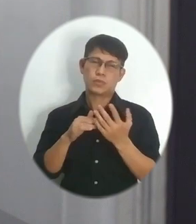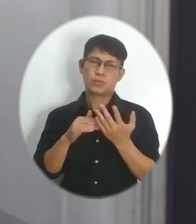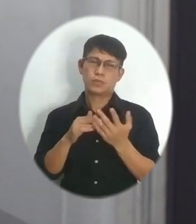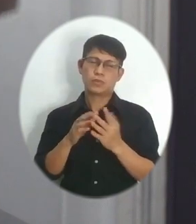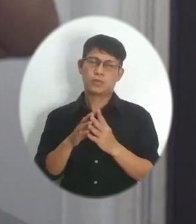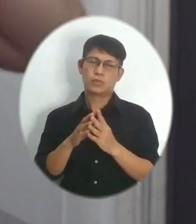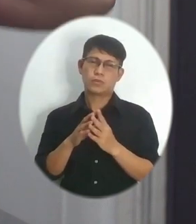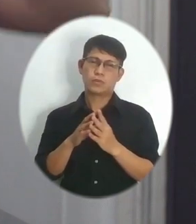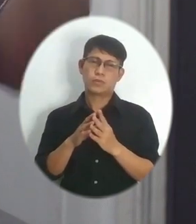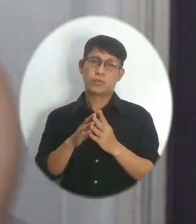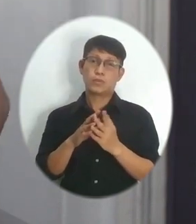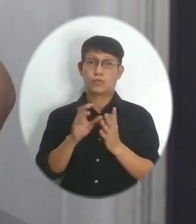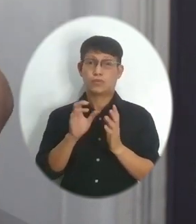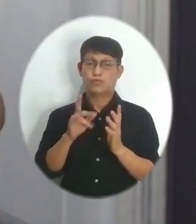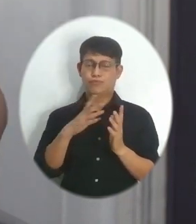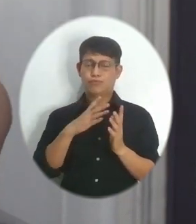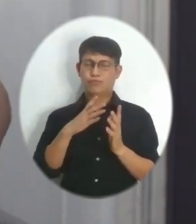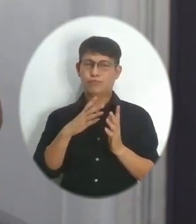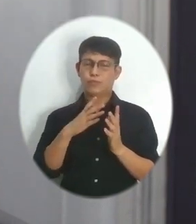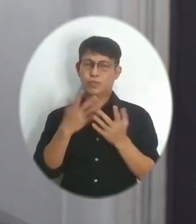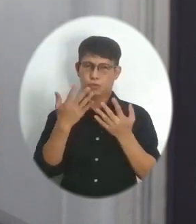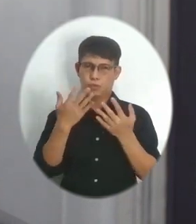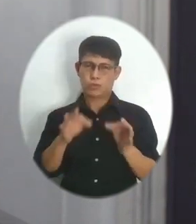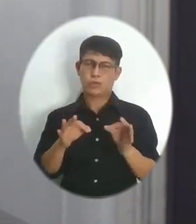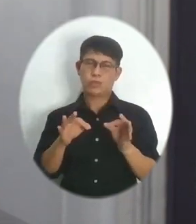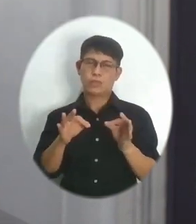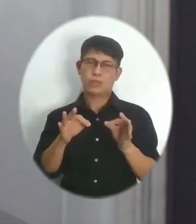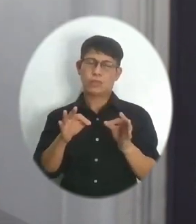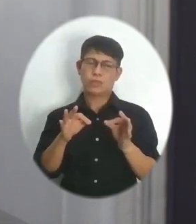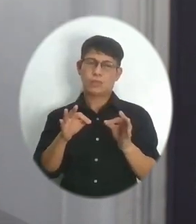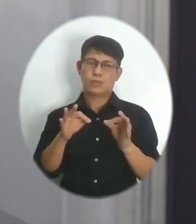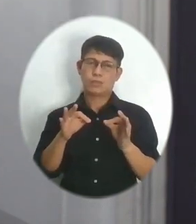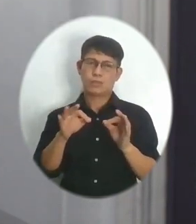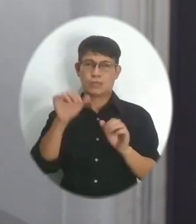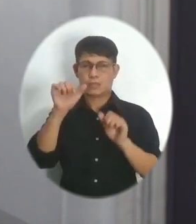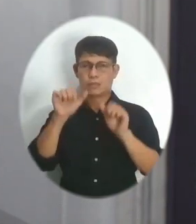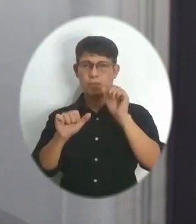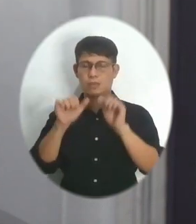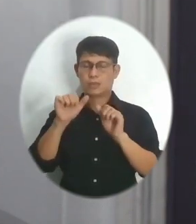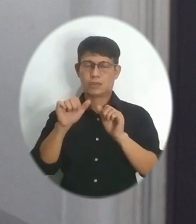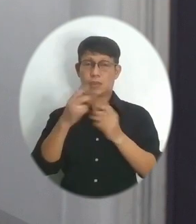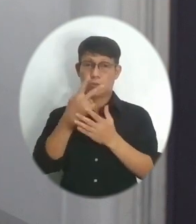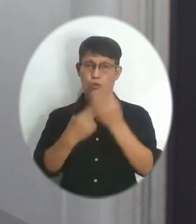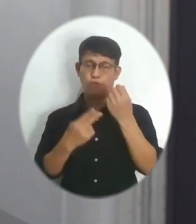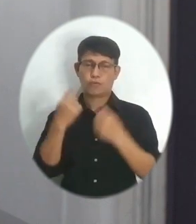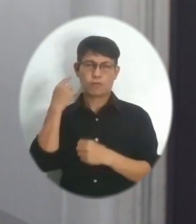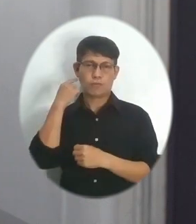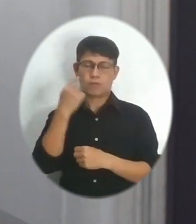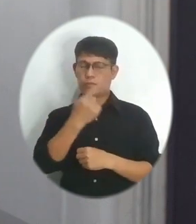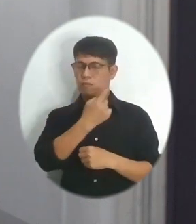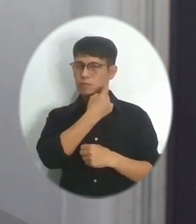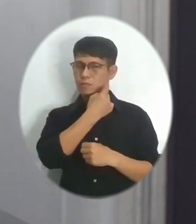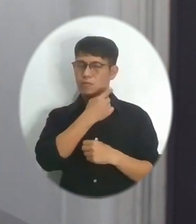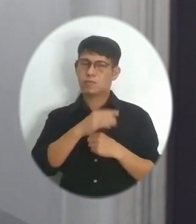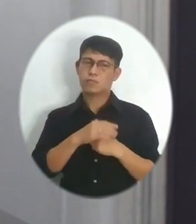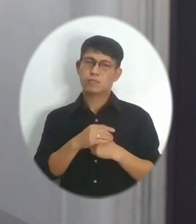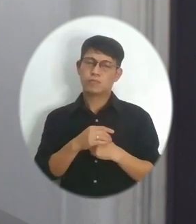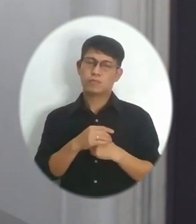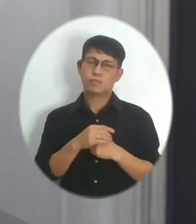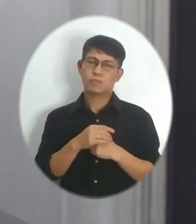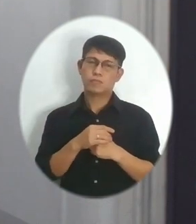Tinis ulit siya yun. Naging success naman po yung yung test niya po. Lahat na po na-test yung